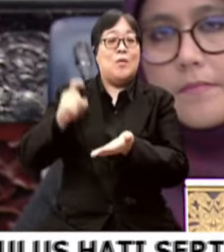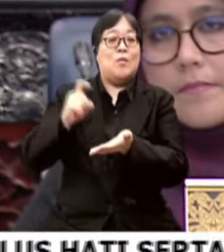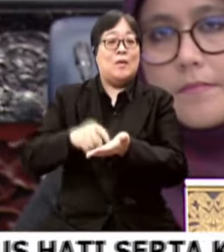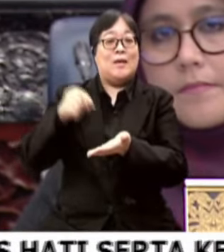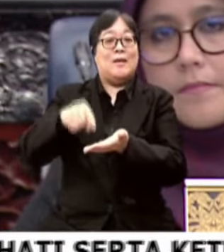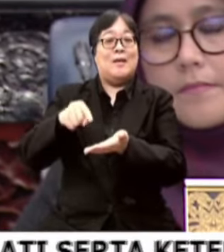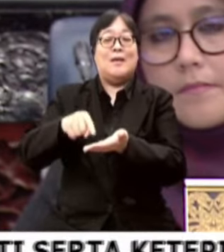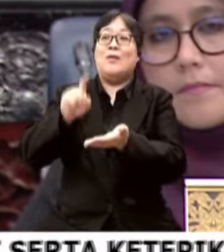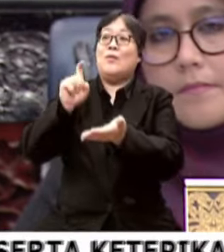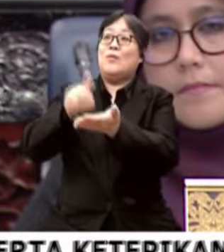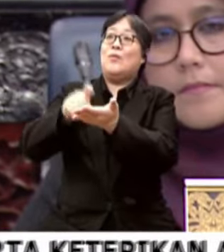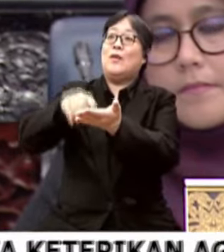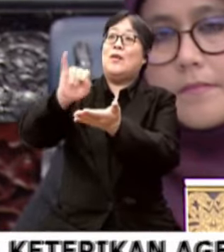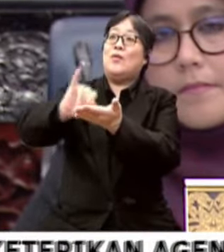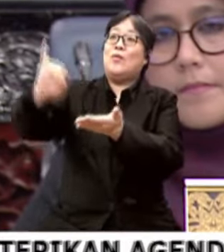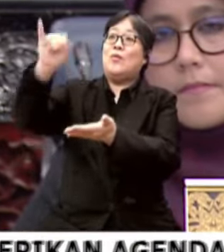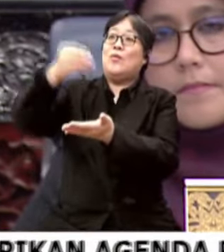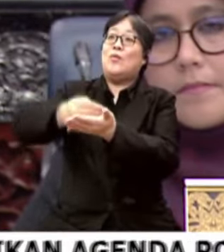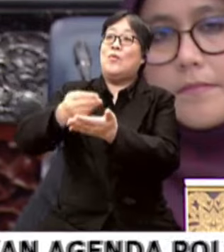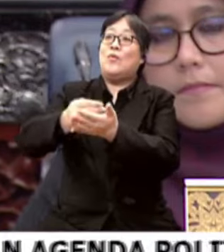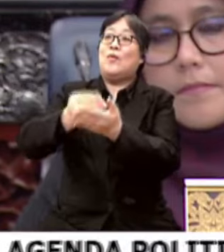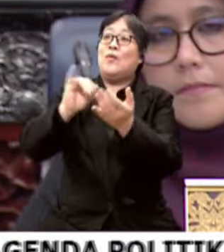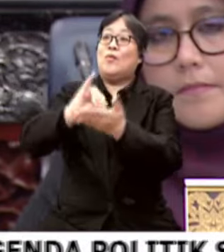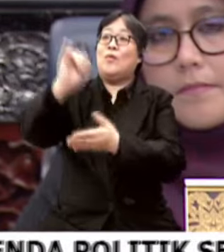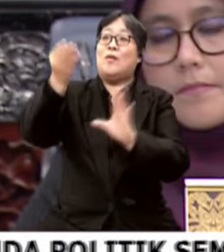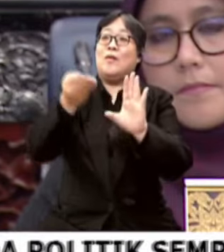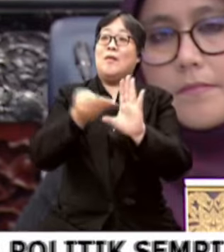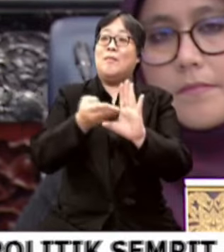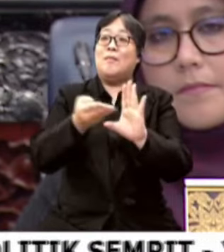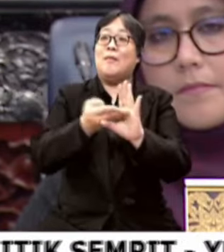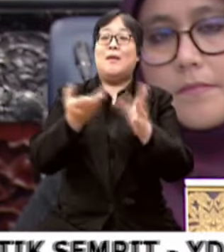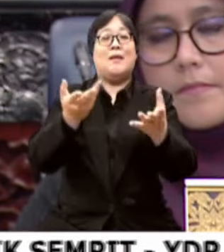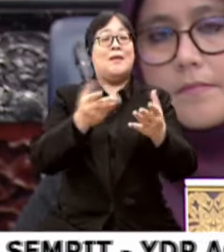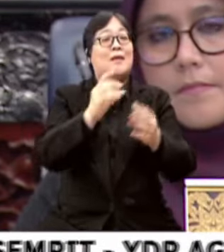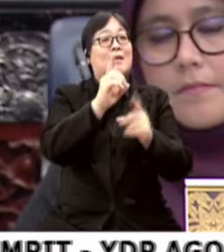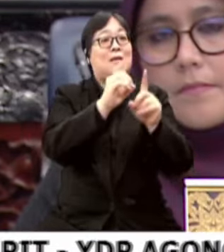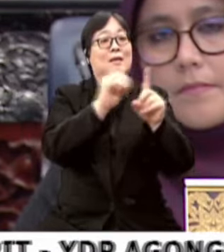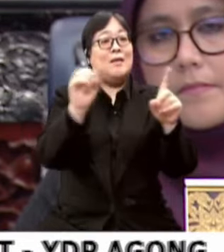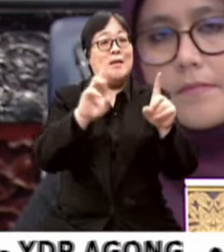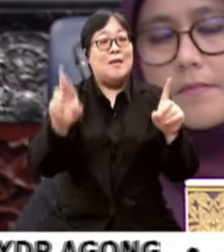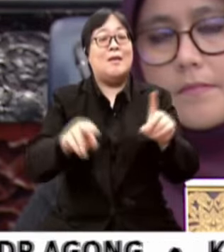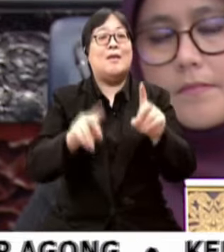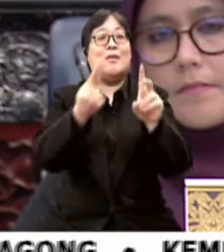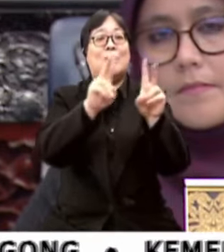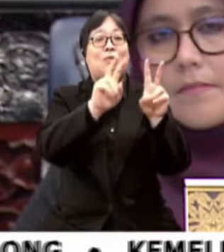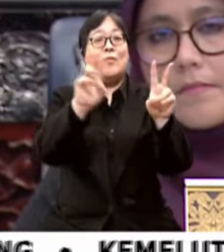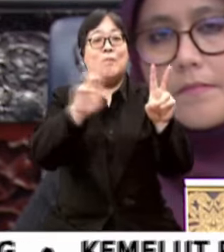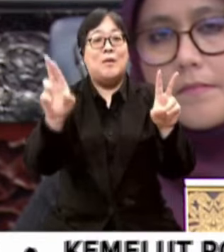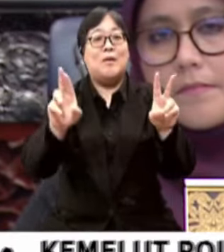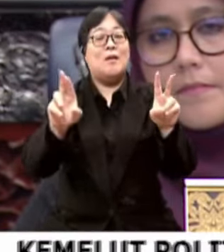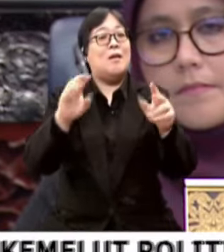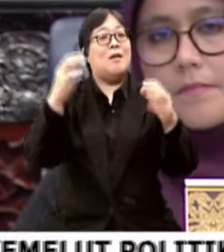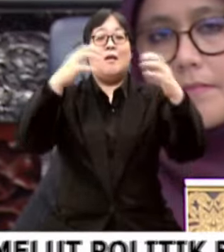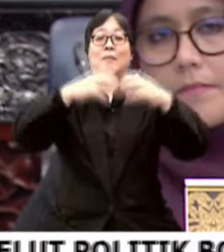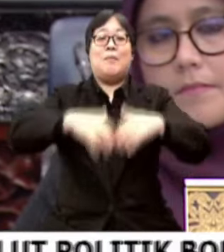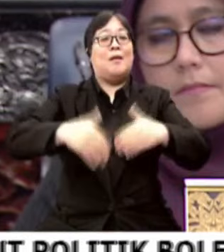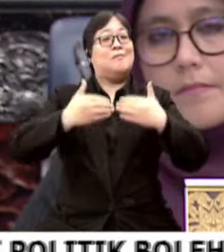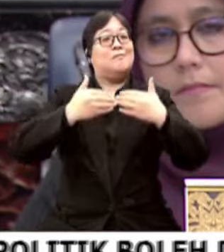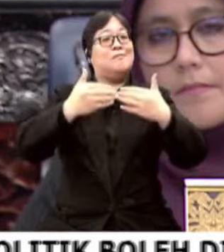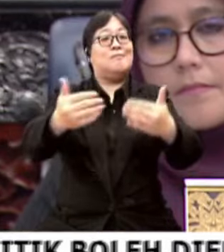dengan institusi keuangan 100.200.000 dihukum bengkak mereka bengkak selama-lamanya